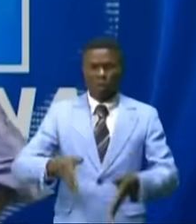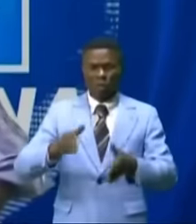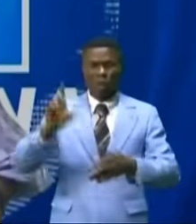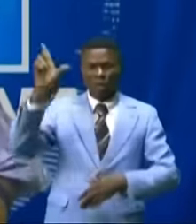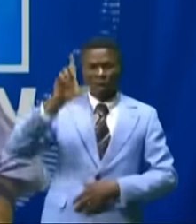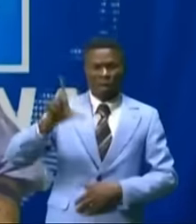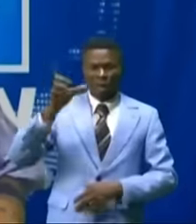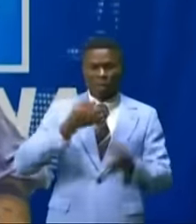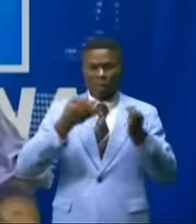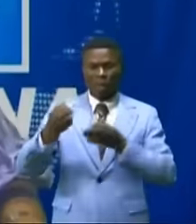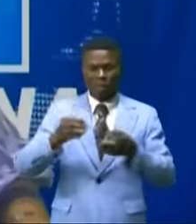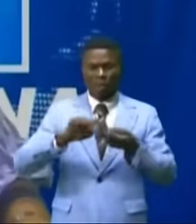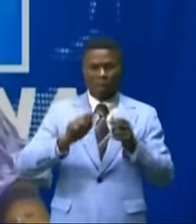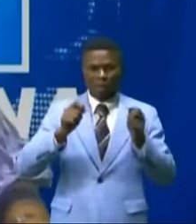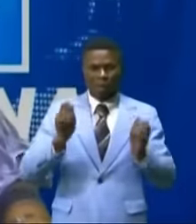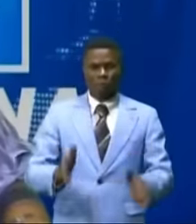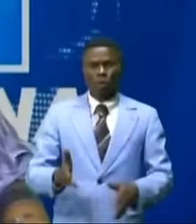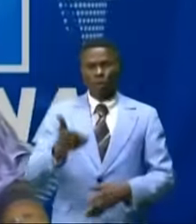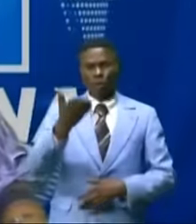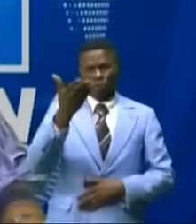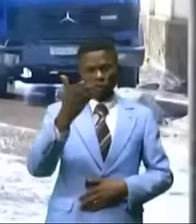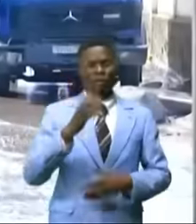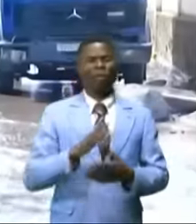limité l'idée avec Yvette Makuntima.